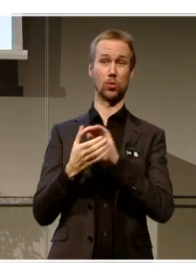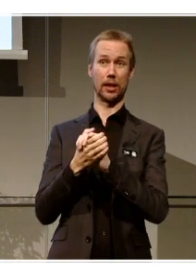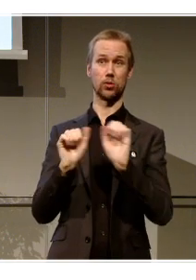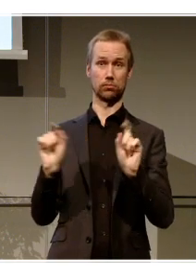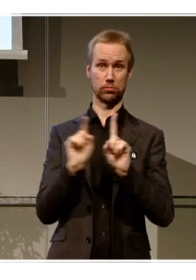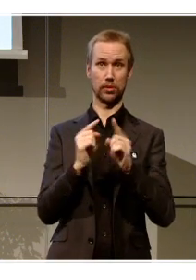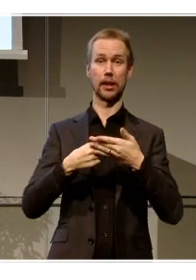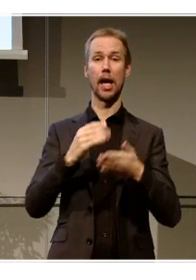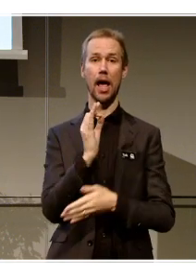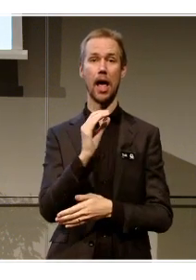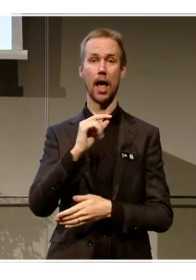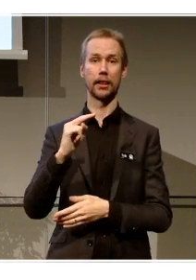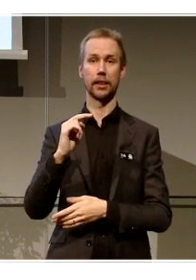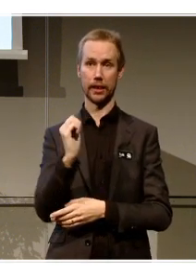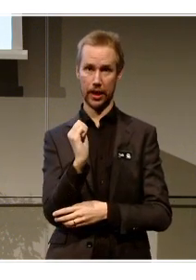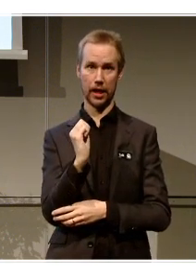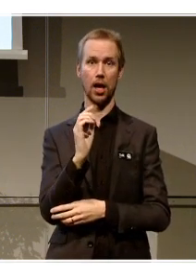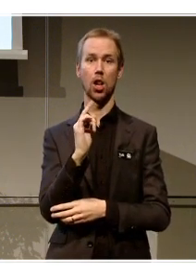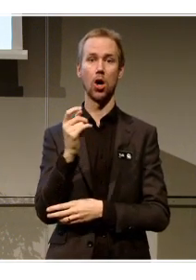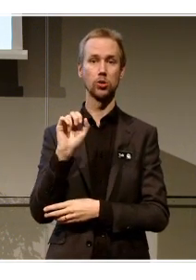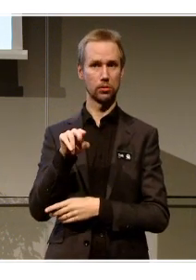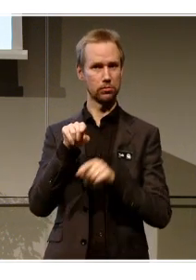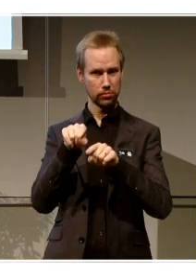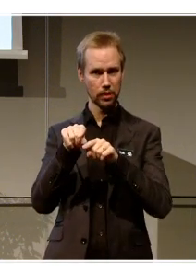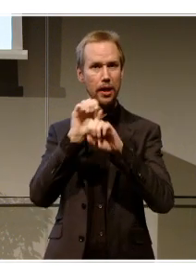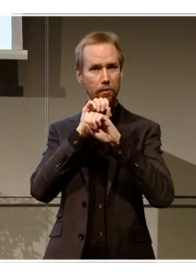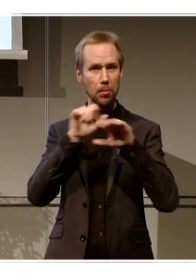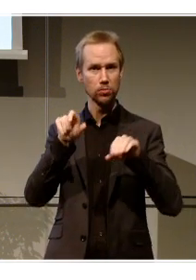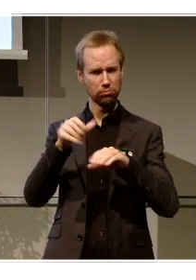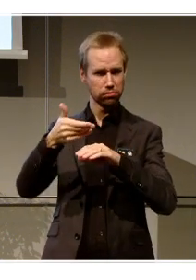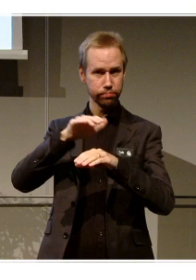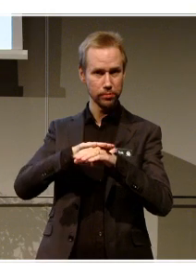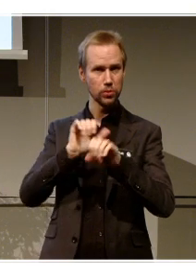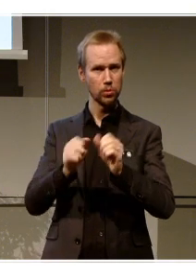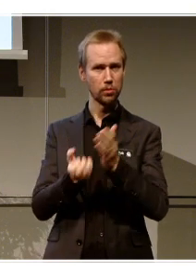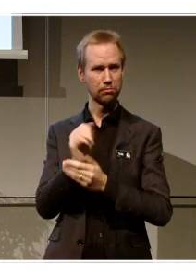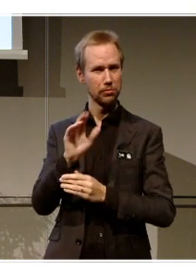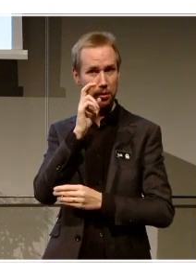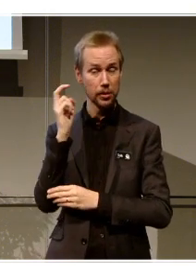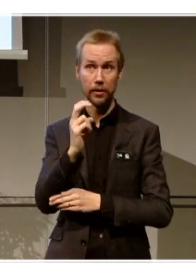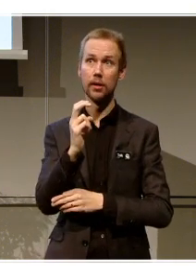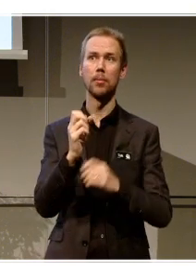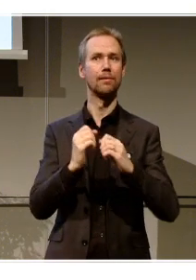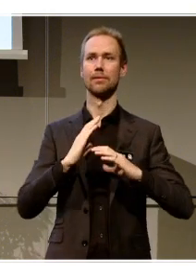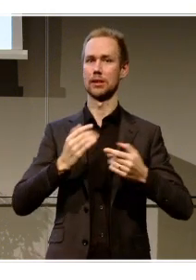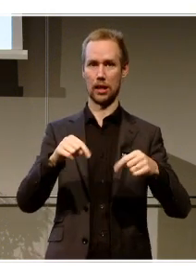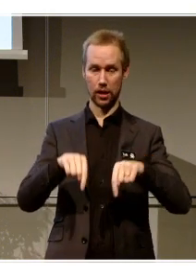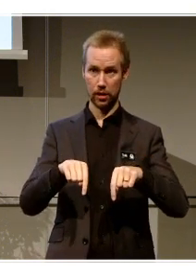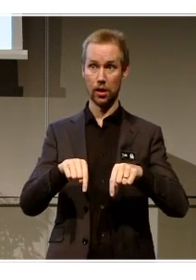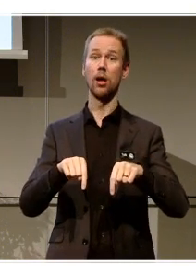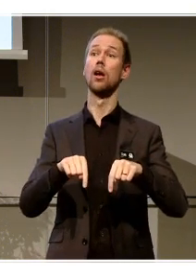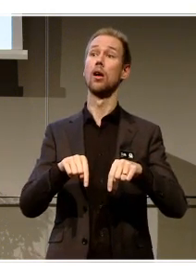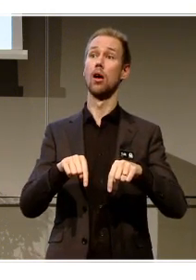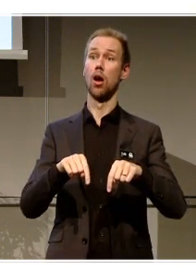Hanny Larsson, som är informatiker, och talat om de perspektiven. Vad vi vill peka på, vad vi vill visa med